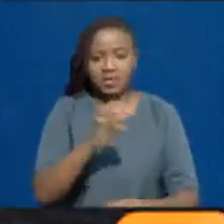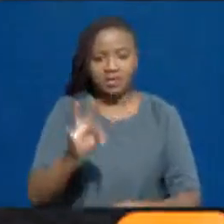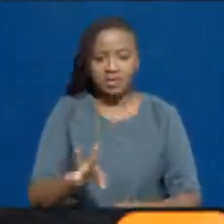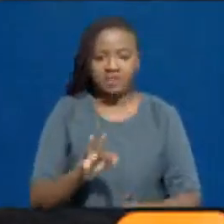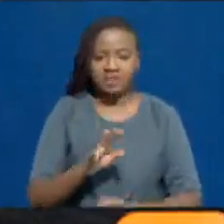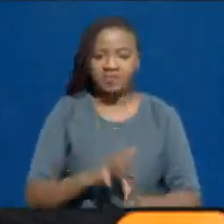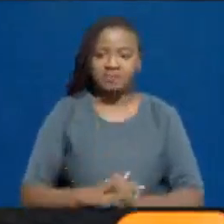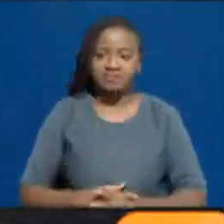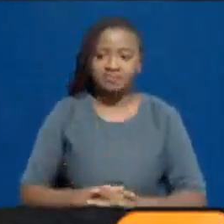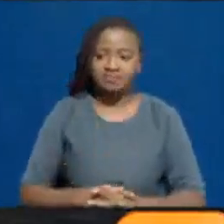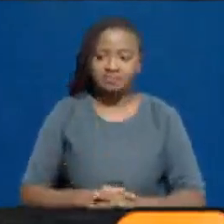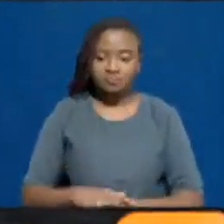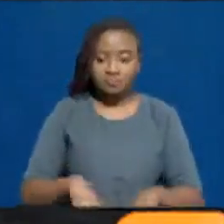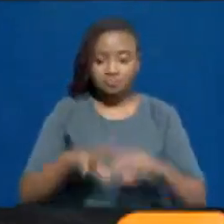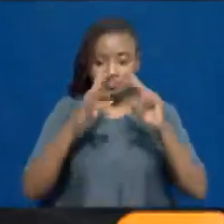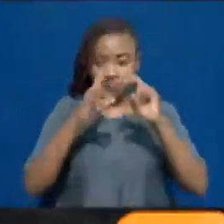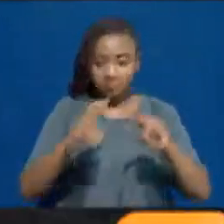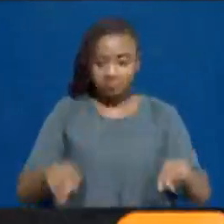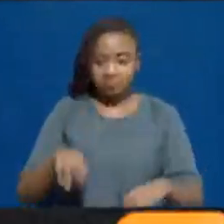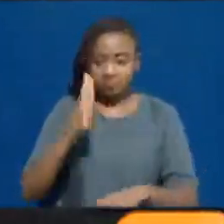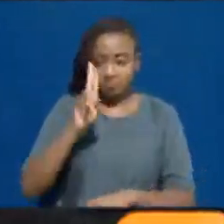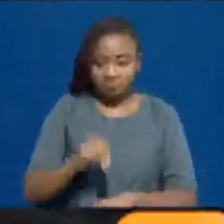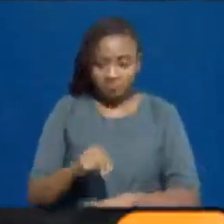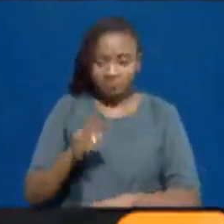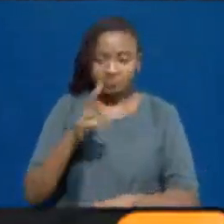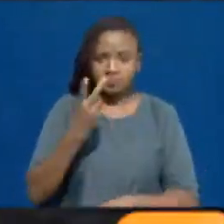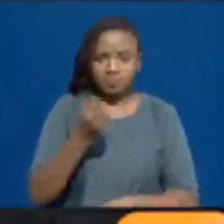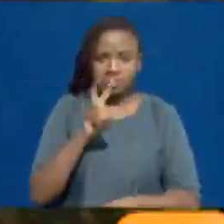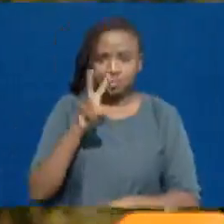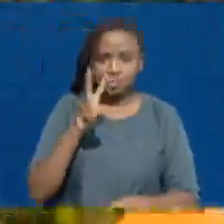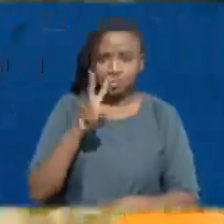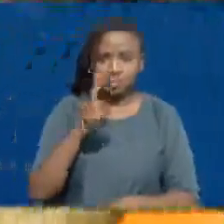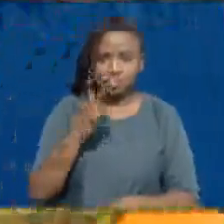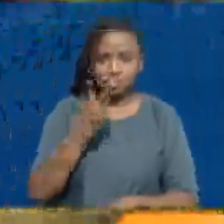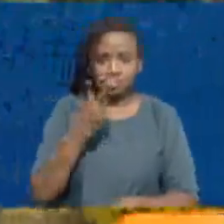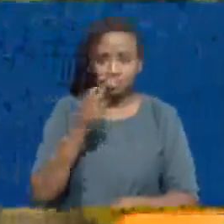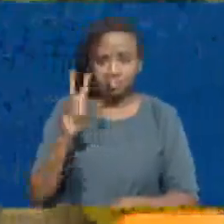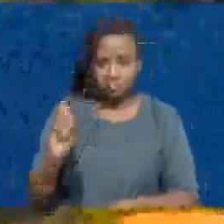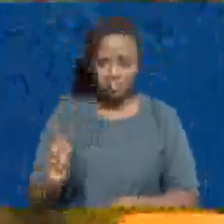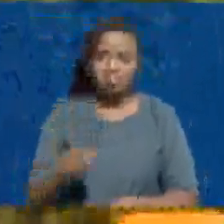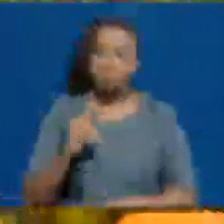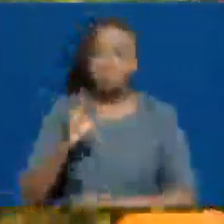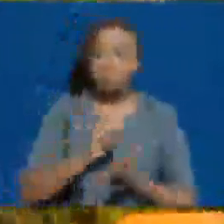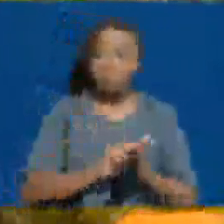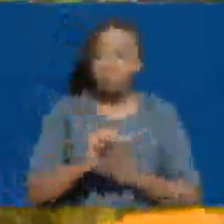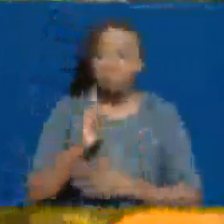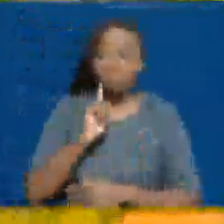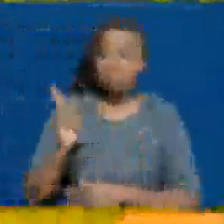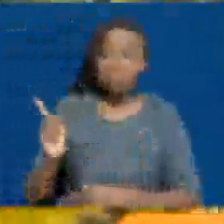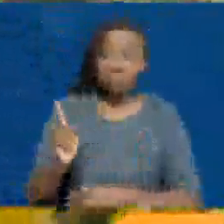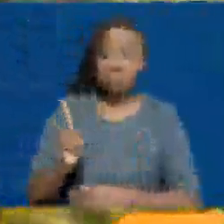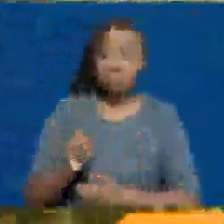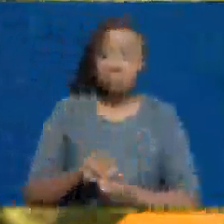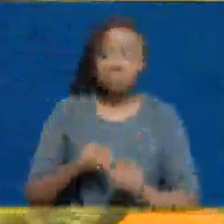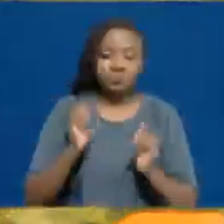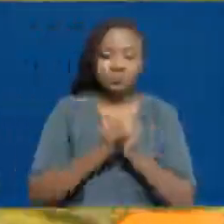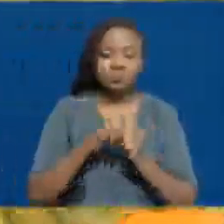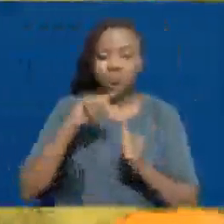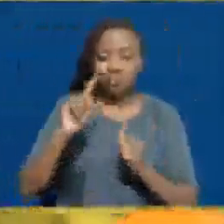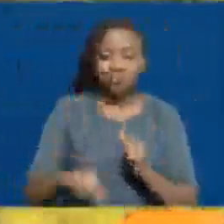In a study published by the United Nations in 2020, about 12,000 square meters of coral reefs in oceans across the